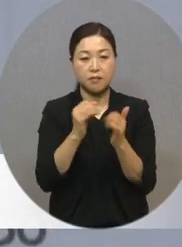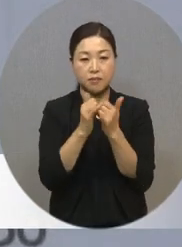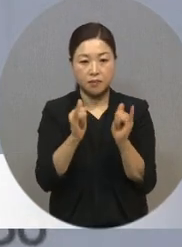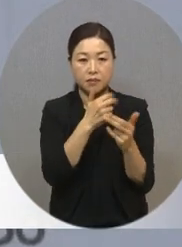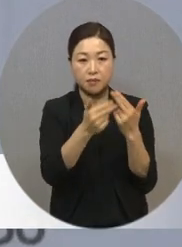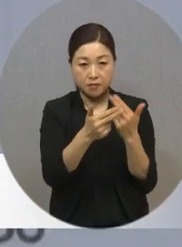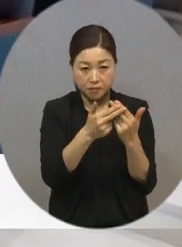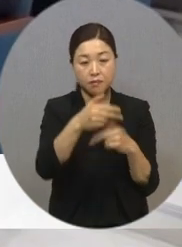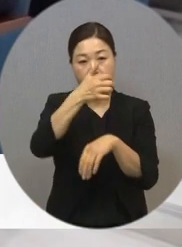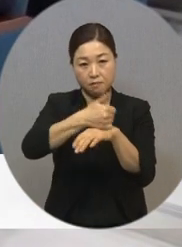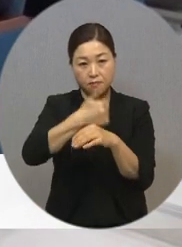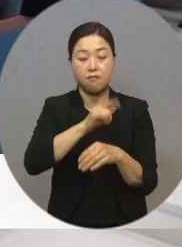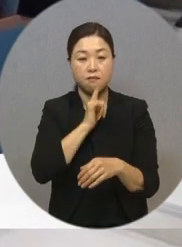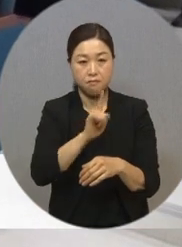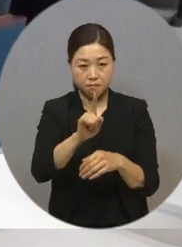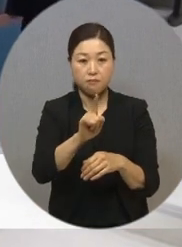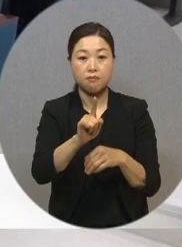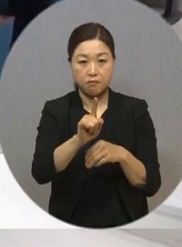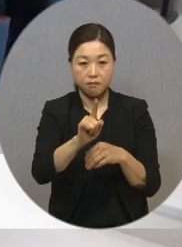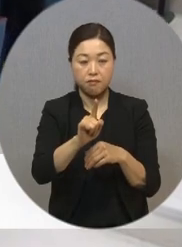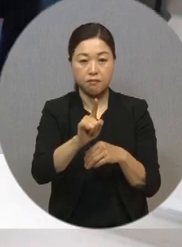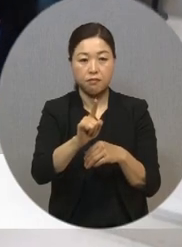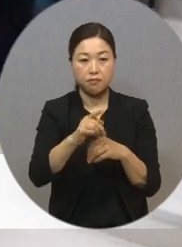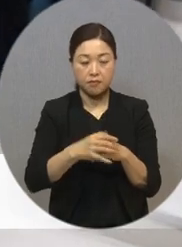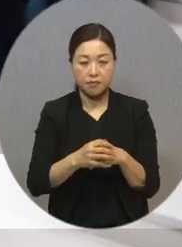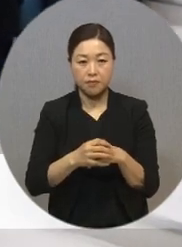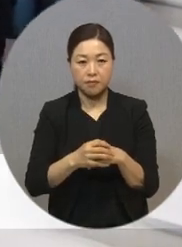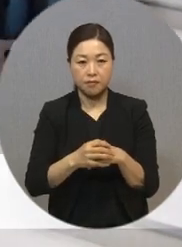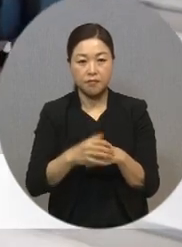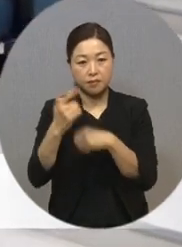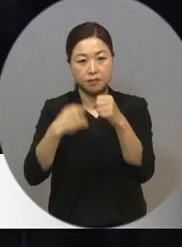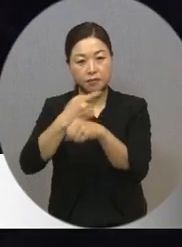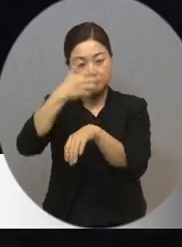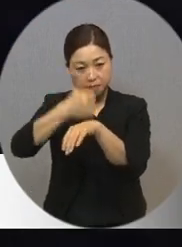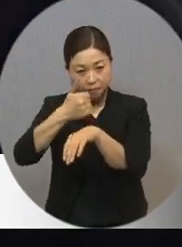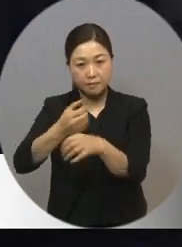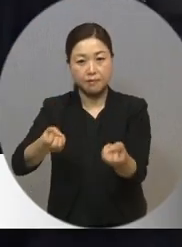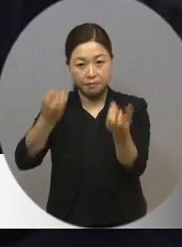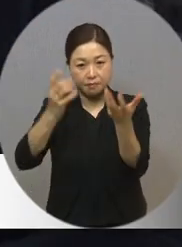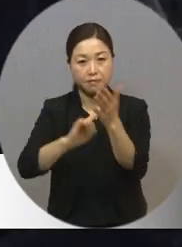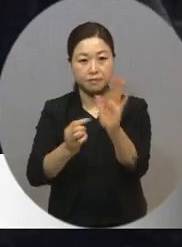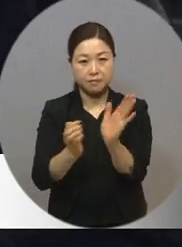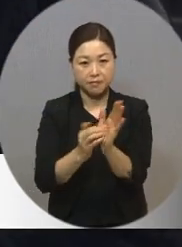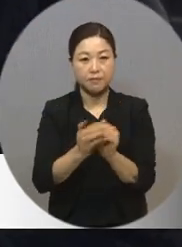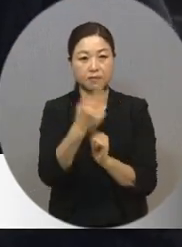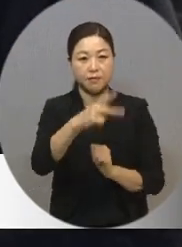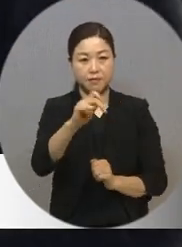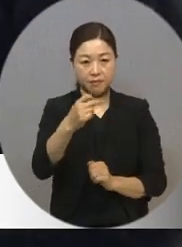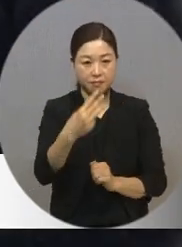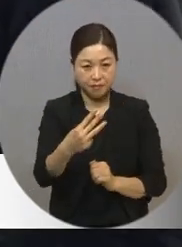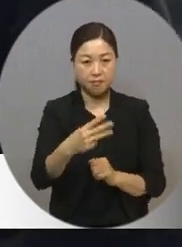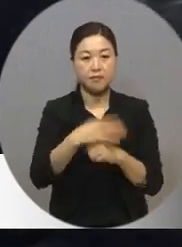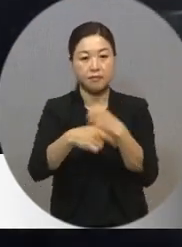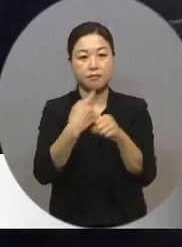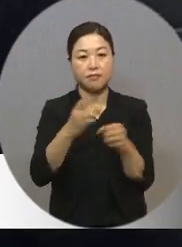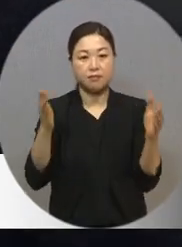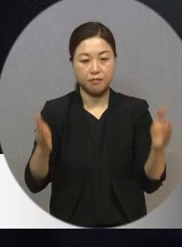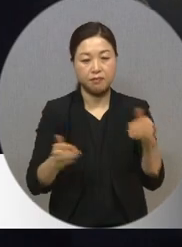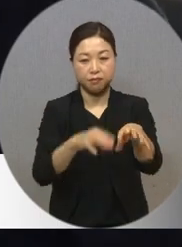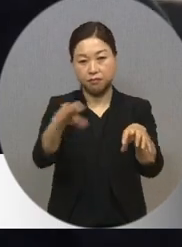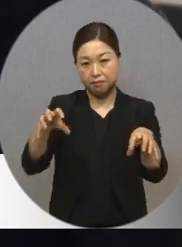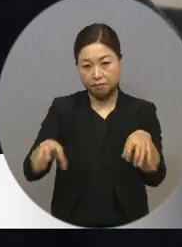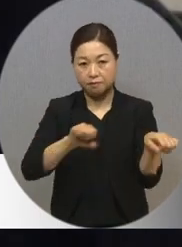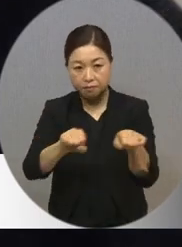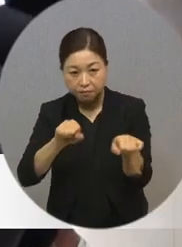성과 보고회를 겸한 조철한 송년회가 있었습니다 2023년 한해동 현장에서 일하는